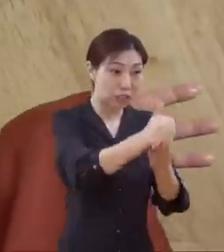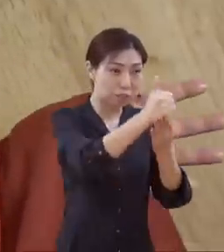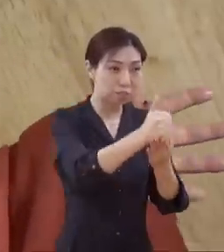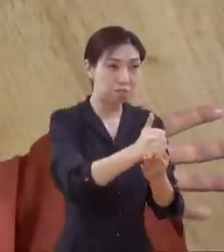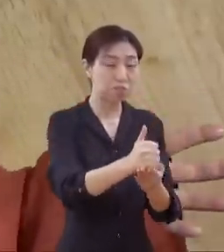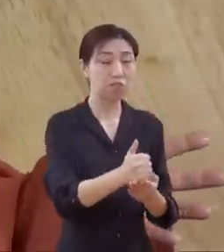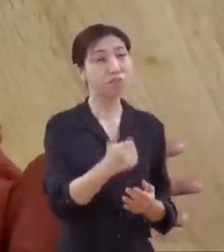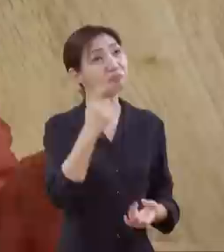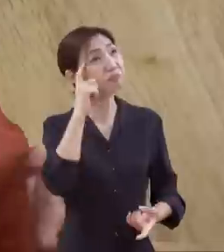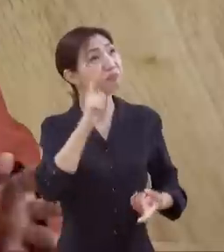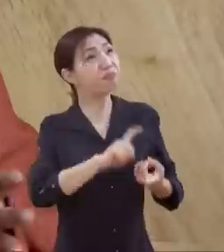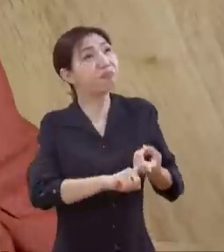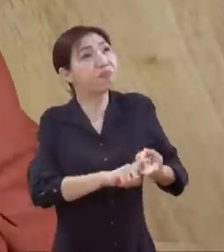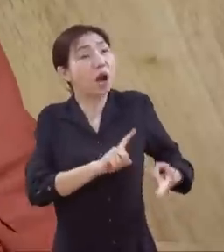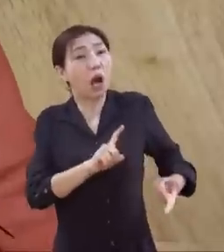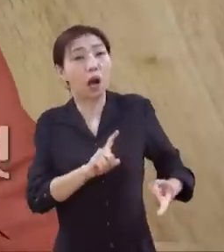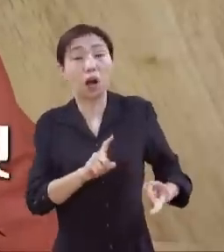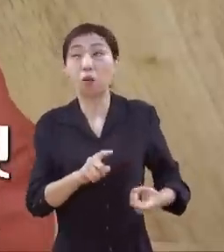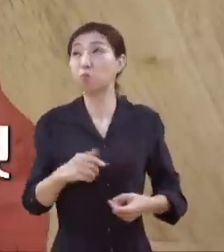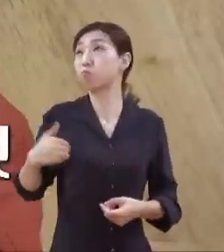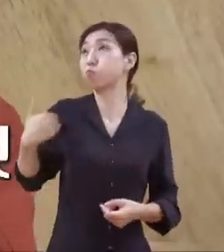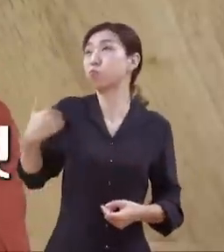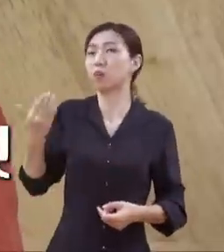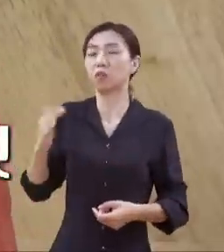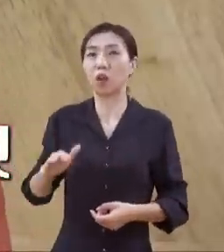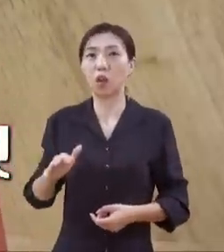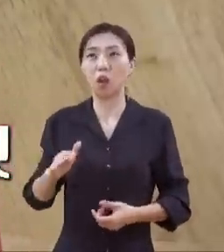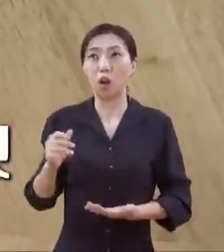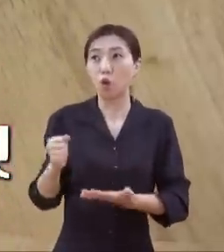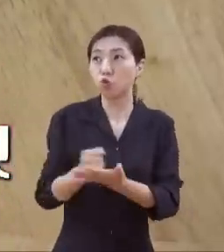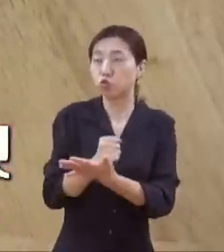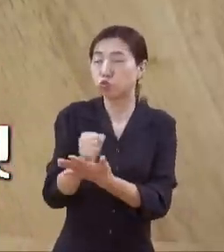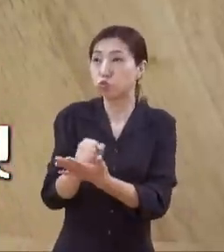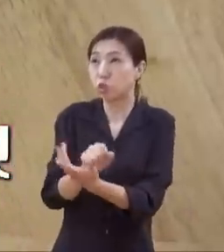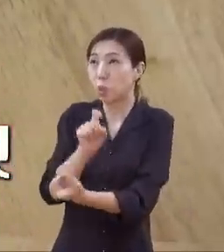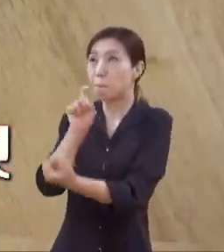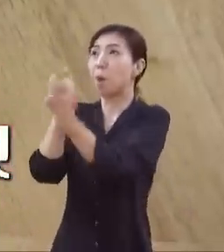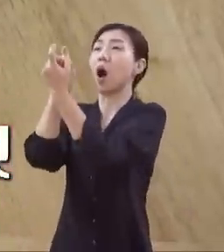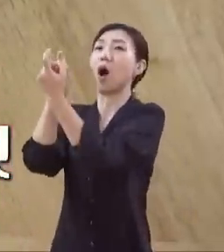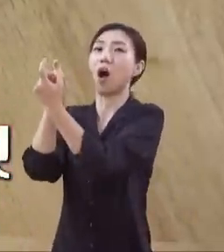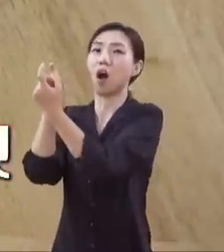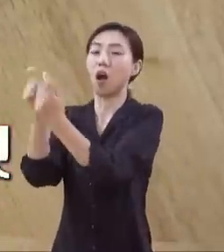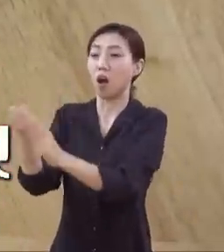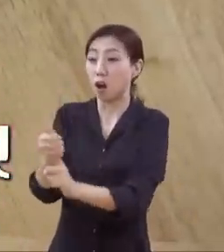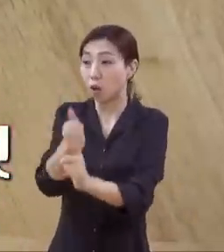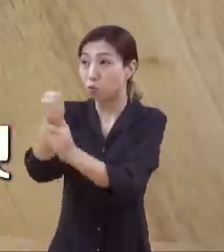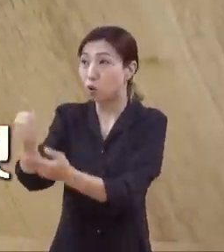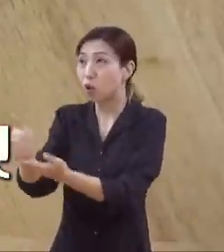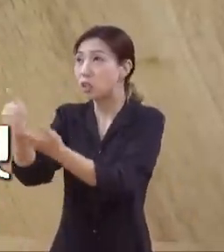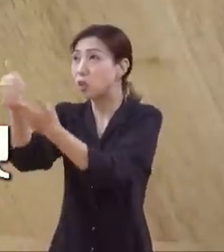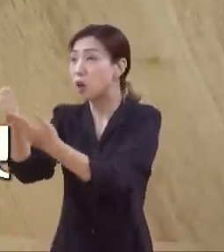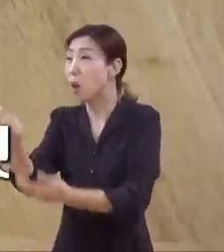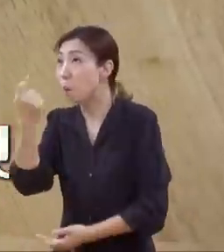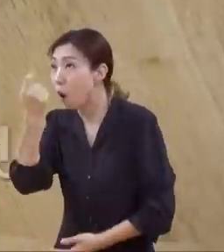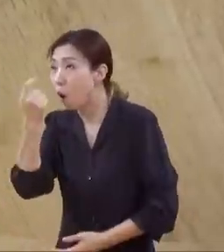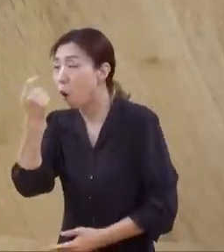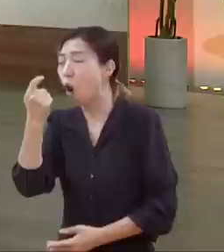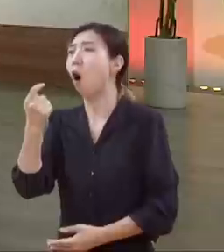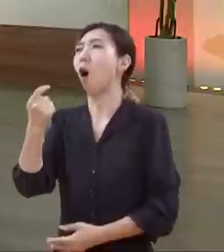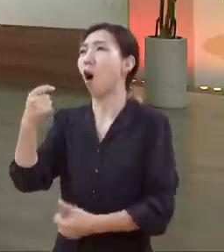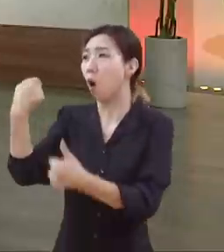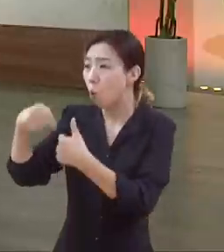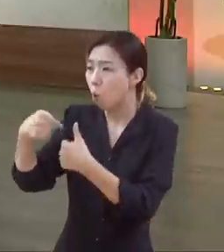법을 알게 모르게 부처님의 가르침을 만나게 되고 부처님과 인연을 맺을 수 있다는 거